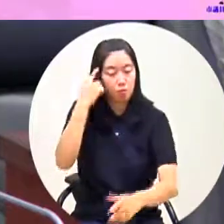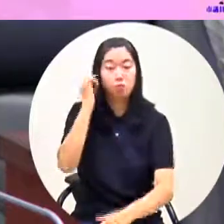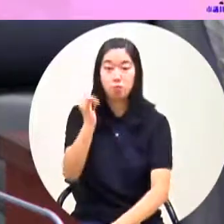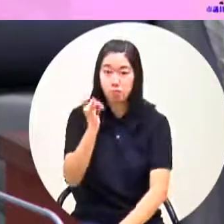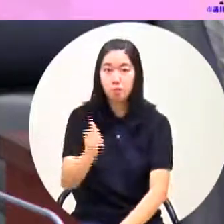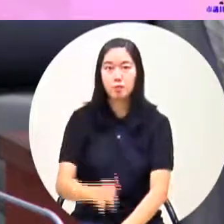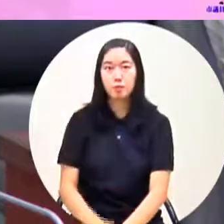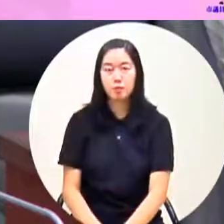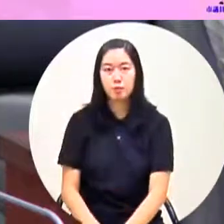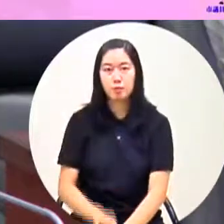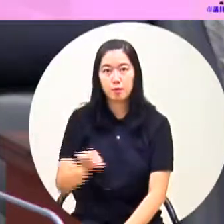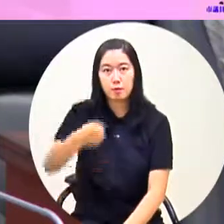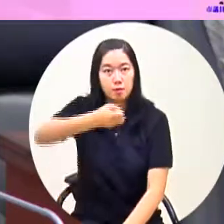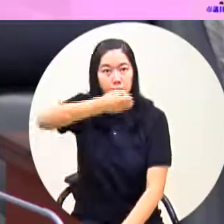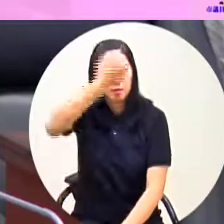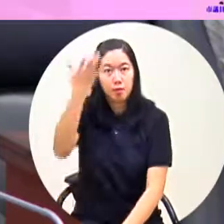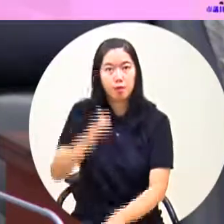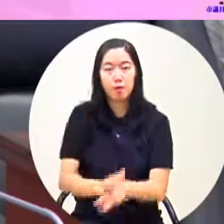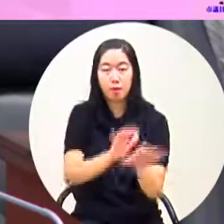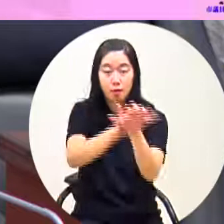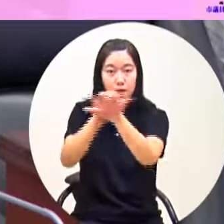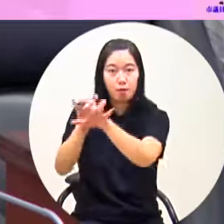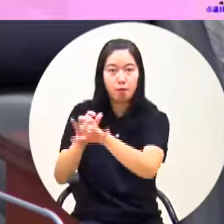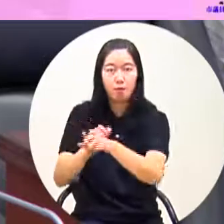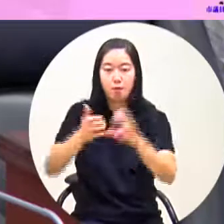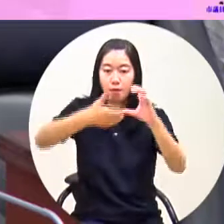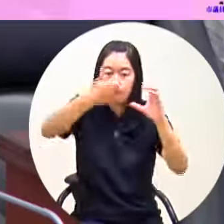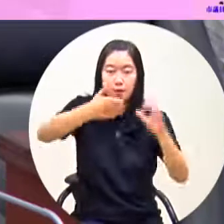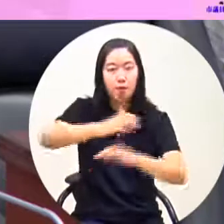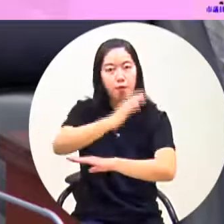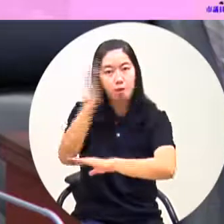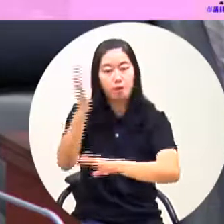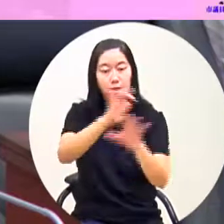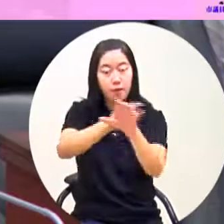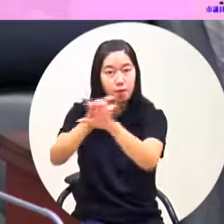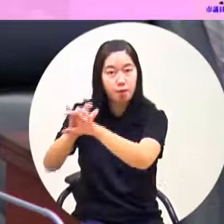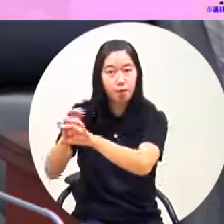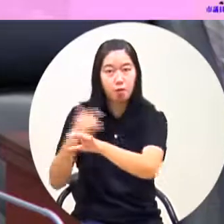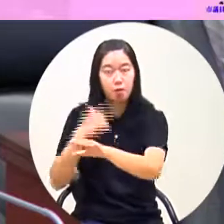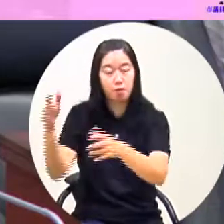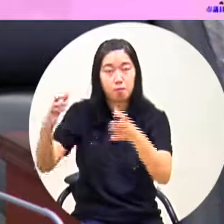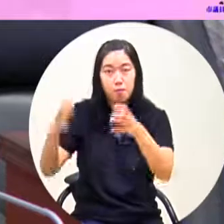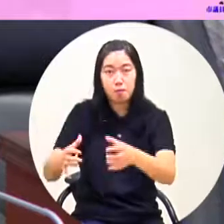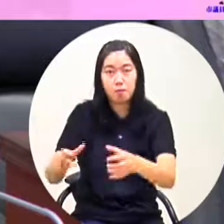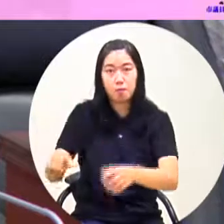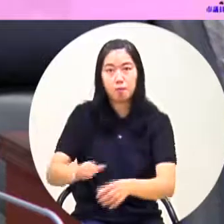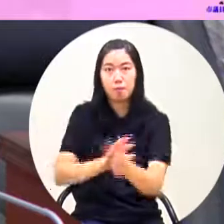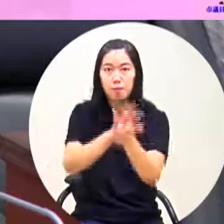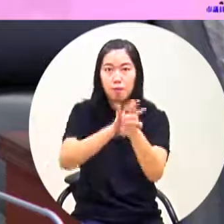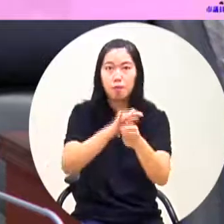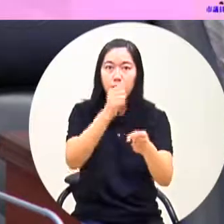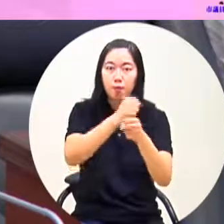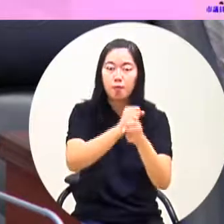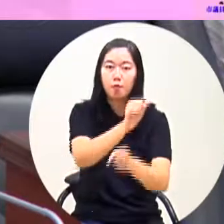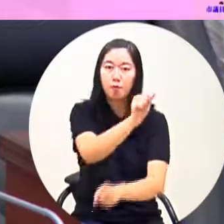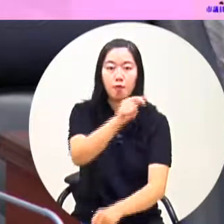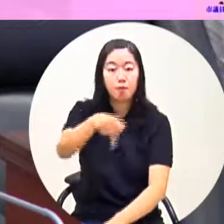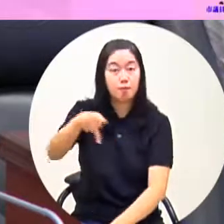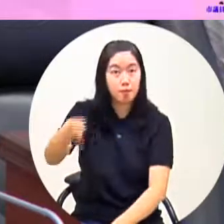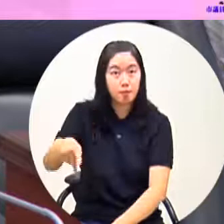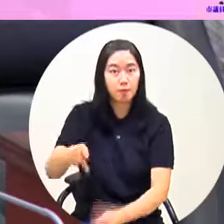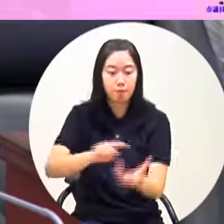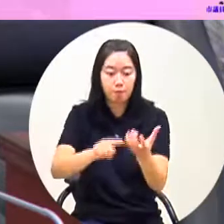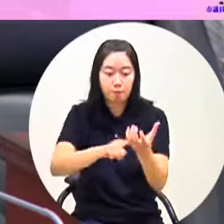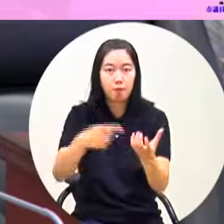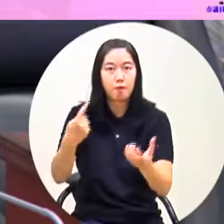我们的青年接触媒体的习性哦，我们有设置爱工作的 APP， 还有 Job 好